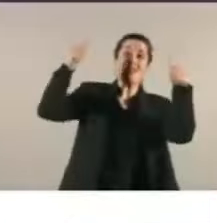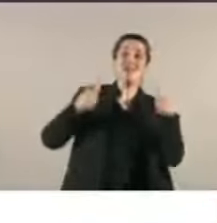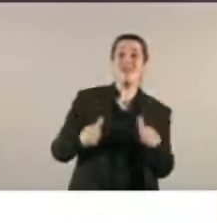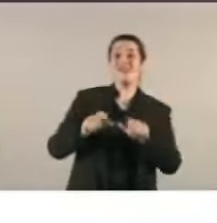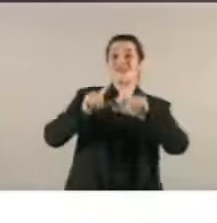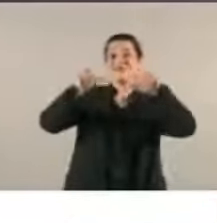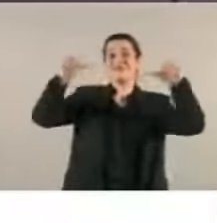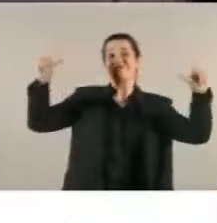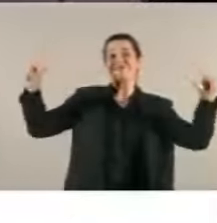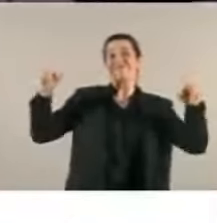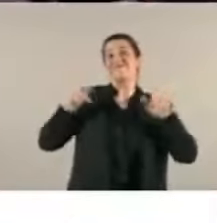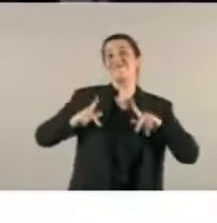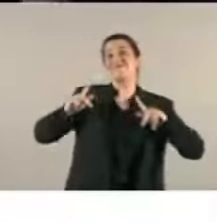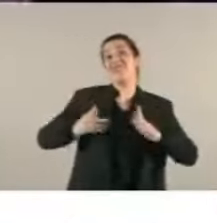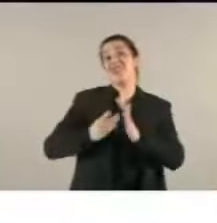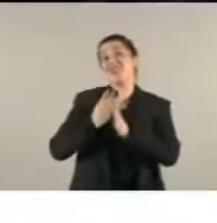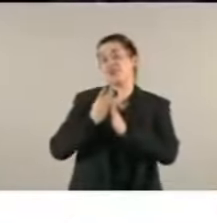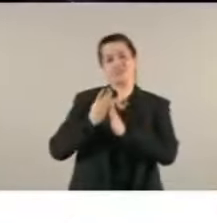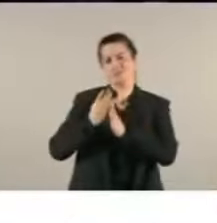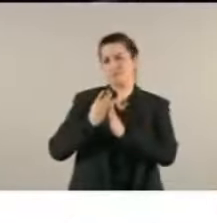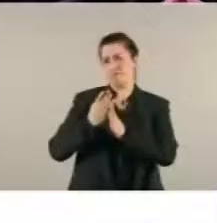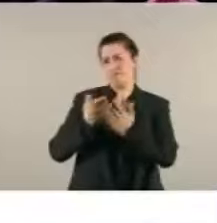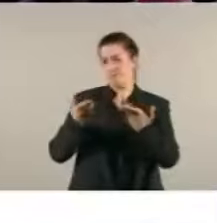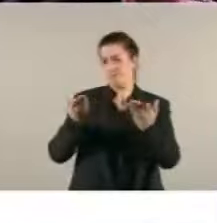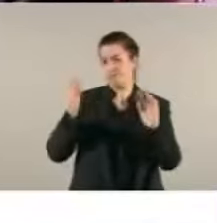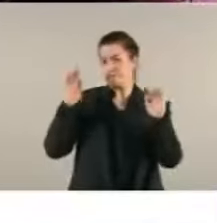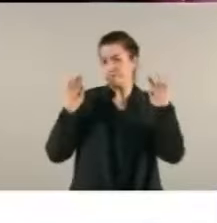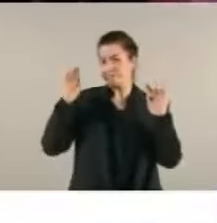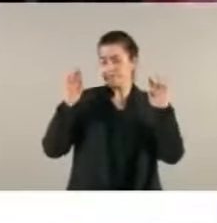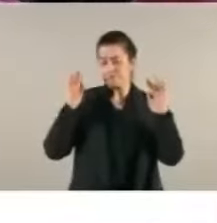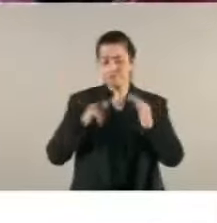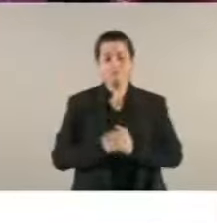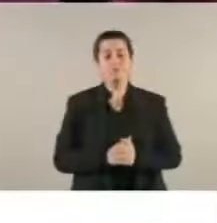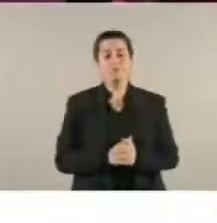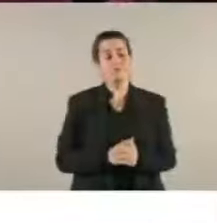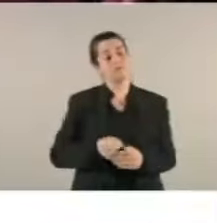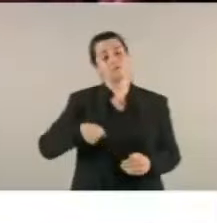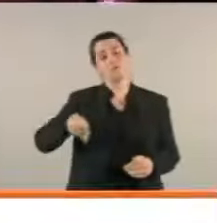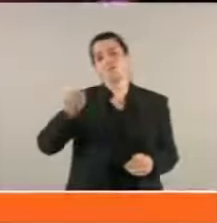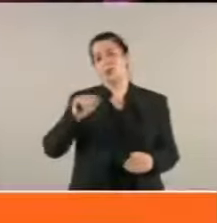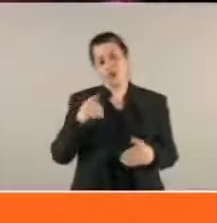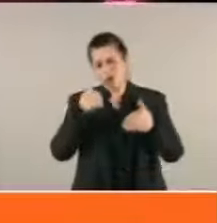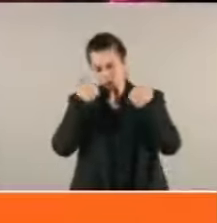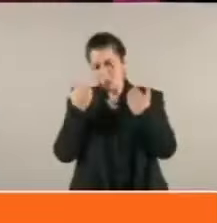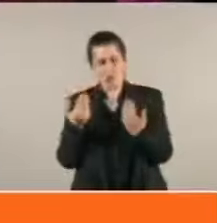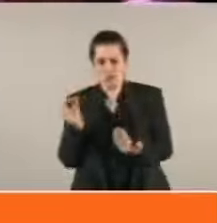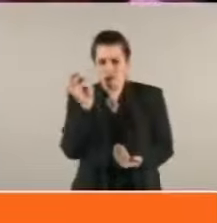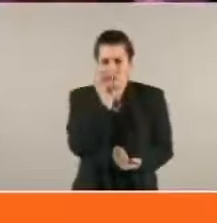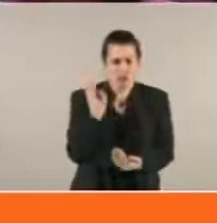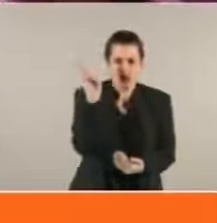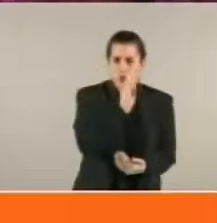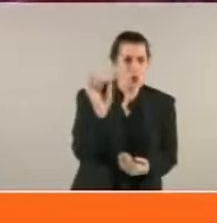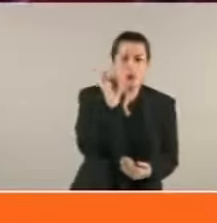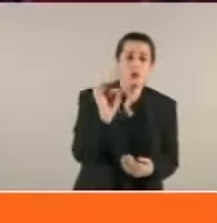με τον Στέφανο Κασελάκη να επιμένει ότι τελικός του στόχος είναι να κερδίσει τον Κυριάκο Μητσοτάκη. Όχι, δεν υπάρχει ντροπή. Προφανώς δεν